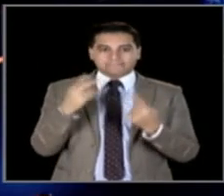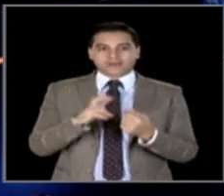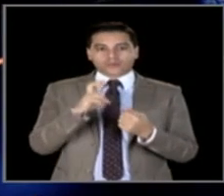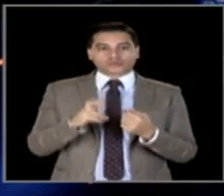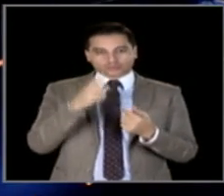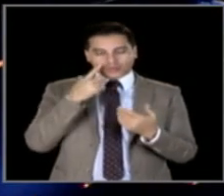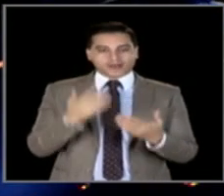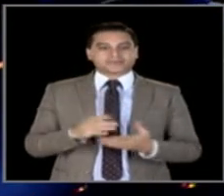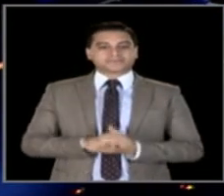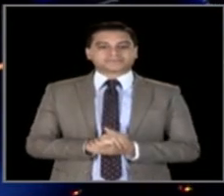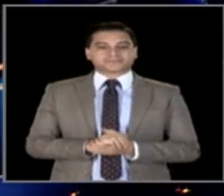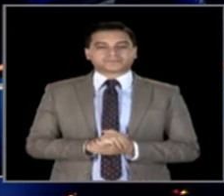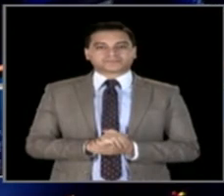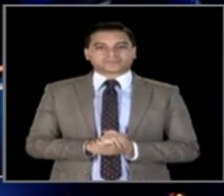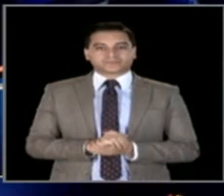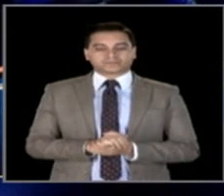هو: